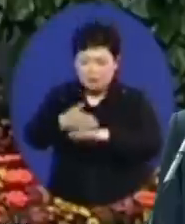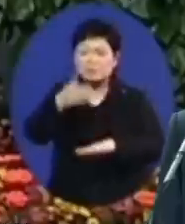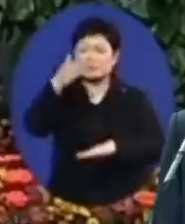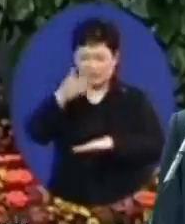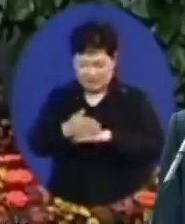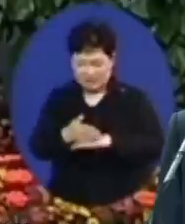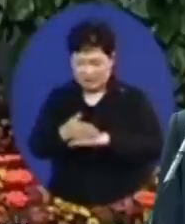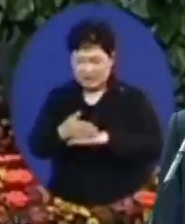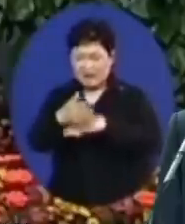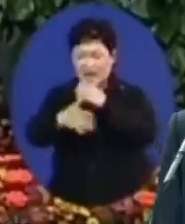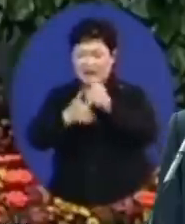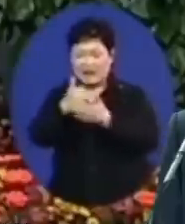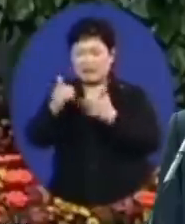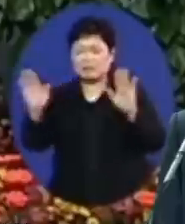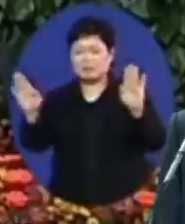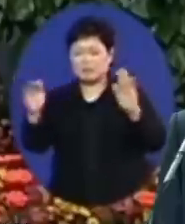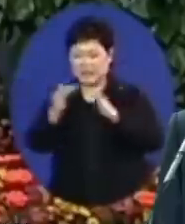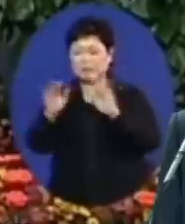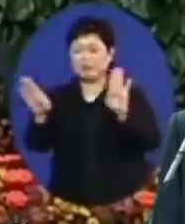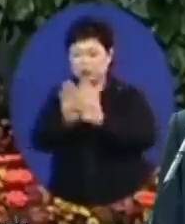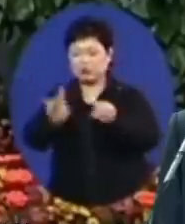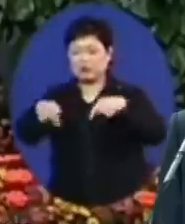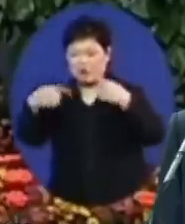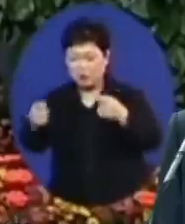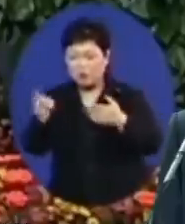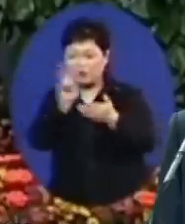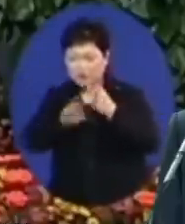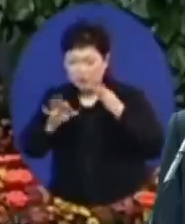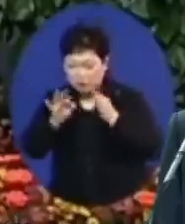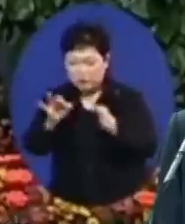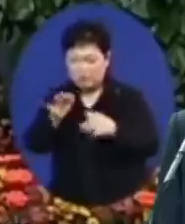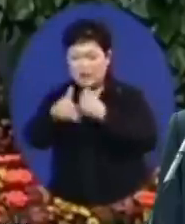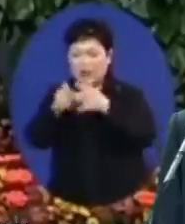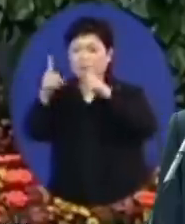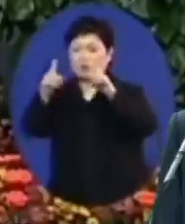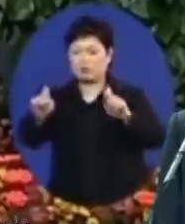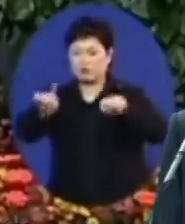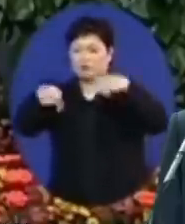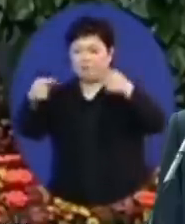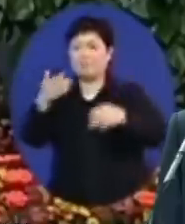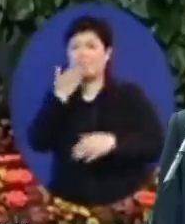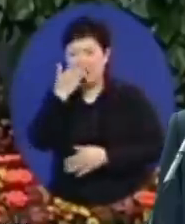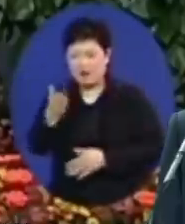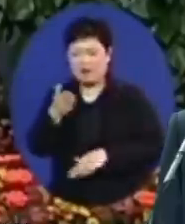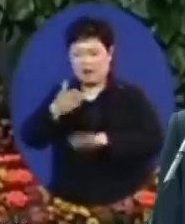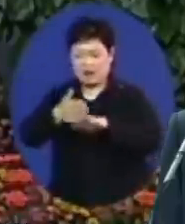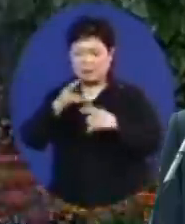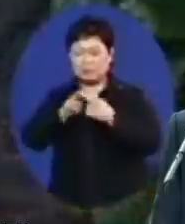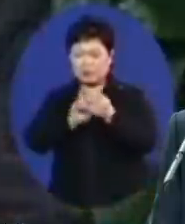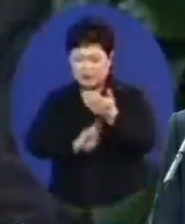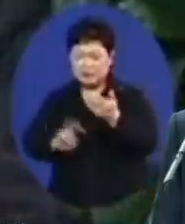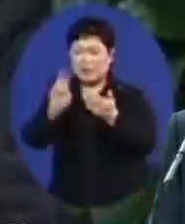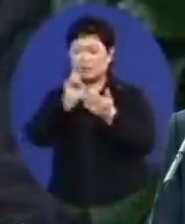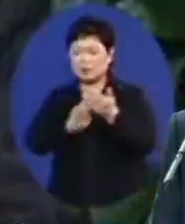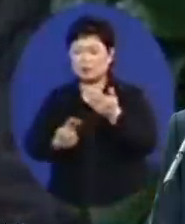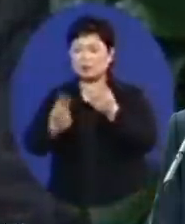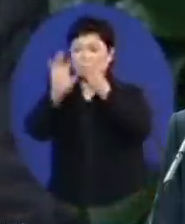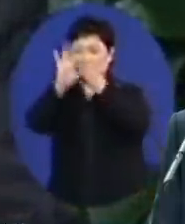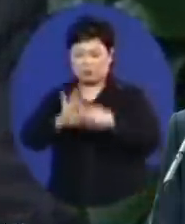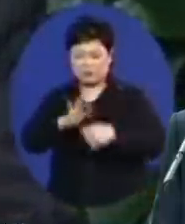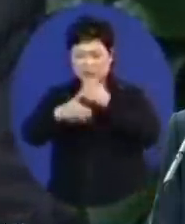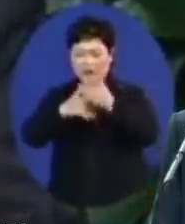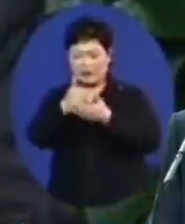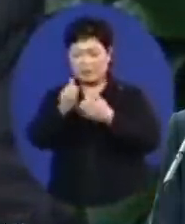대굴 문에 들어가며 찬송하면 그의 궁진에 들어간다고 말한 것입니다. 감사와 찬송을 통해서